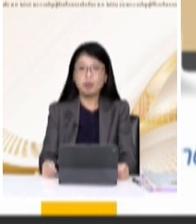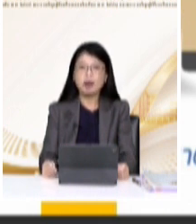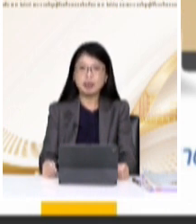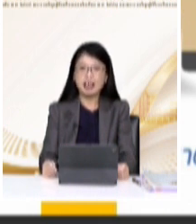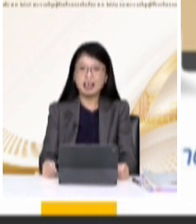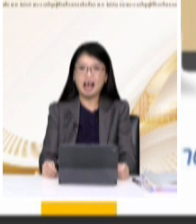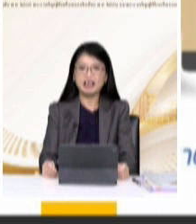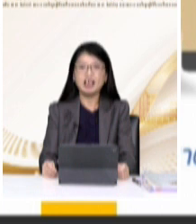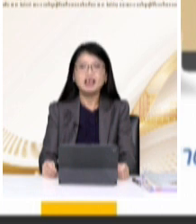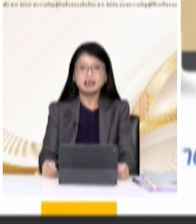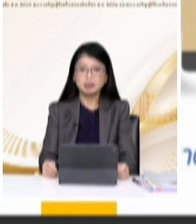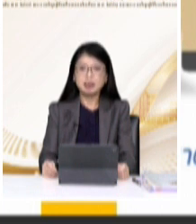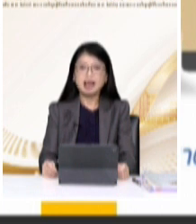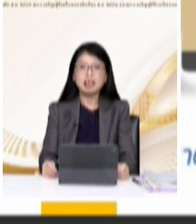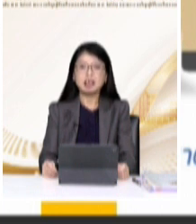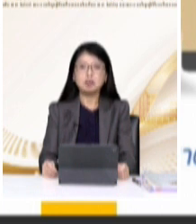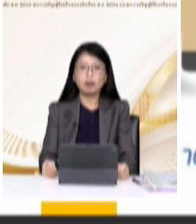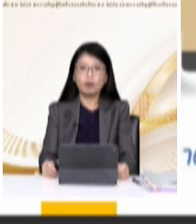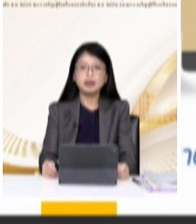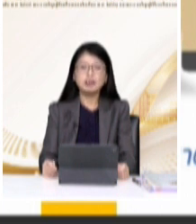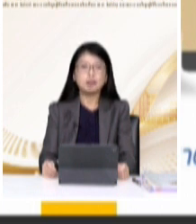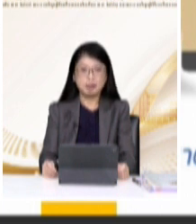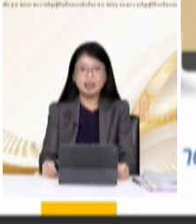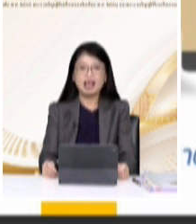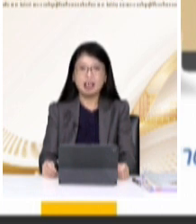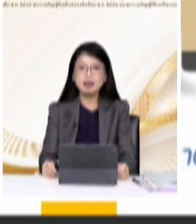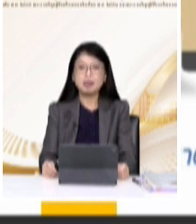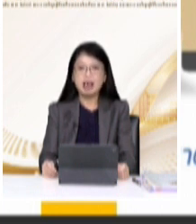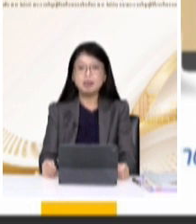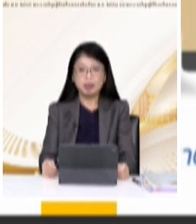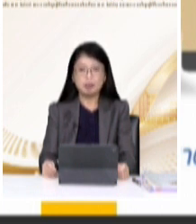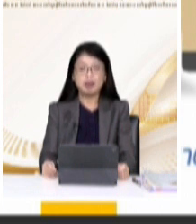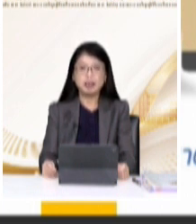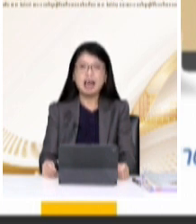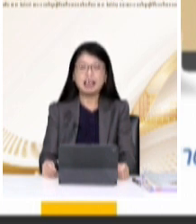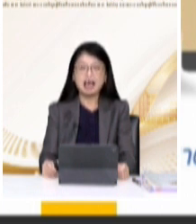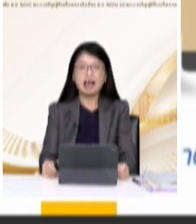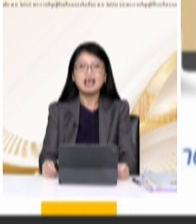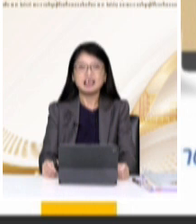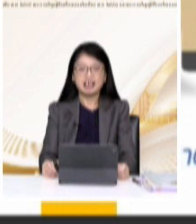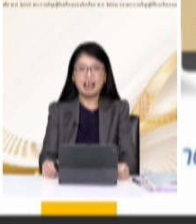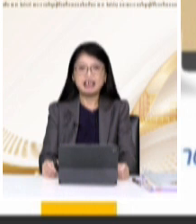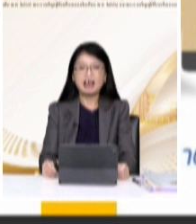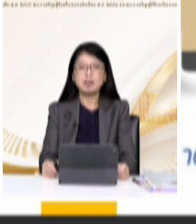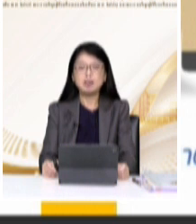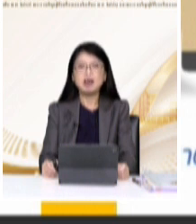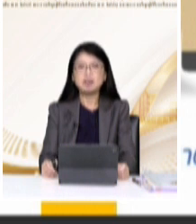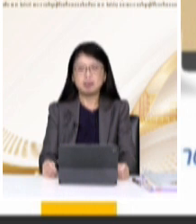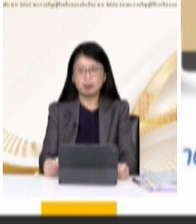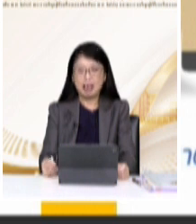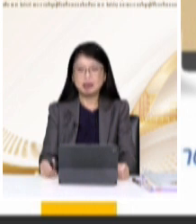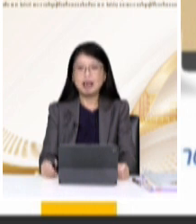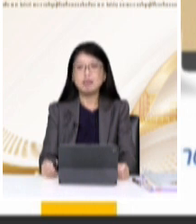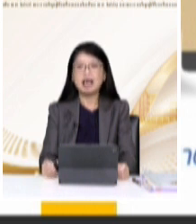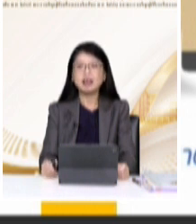บเทียบความผิดอาญาเนี่ยจึงไม่ใช่บุคคลซึ่งกฎหมายบัญญัติให้มีอำนาจปรับเป็นพินัยนะคะดังนั้นเนี่ยเมื่อก